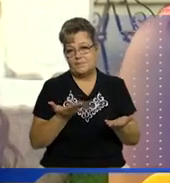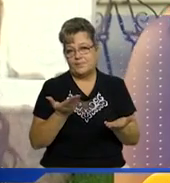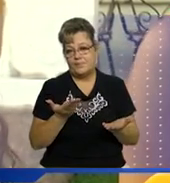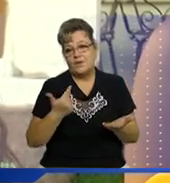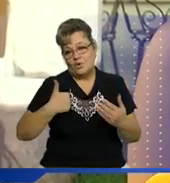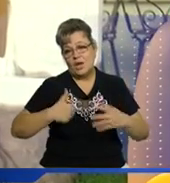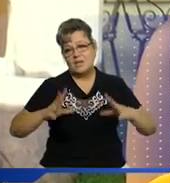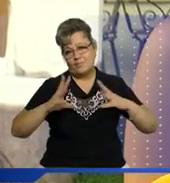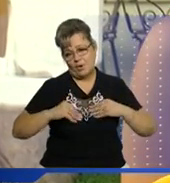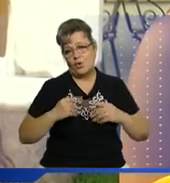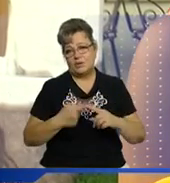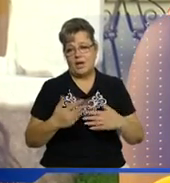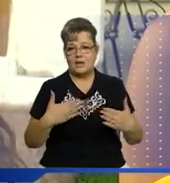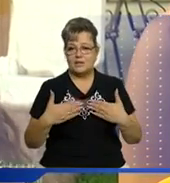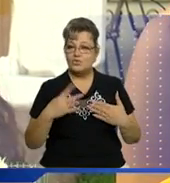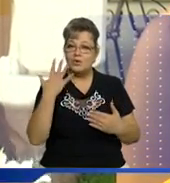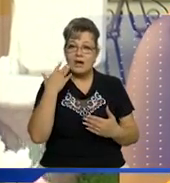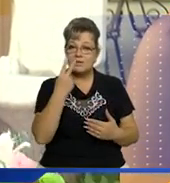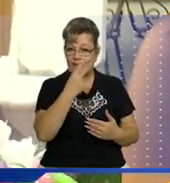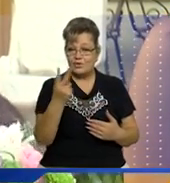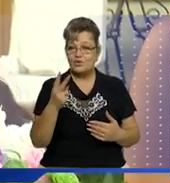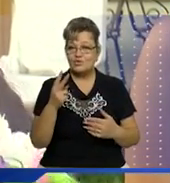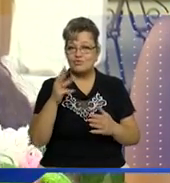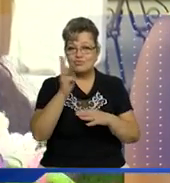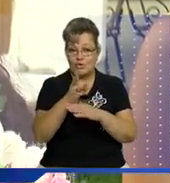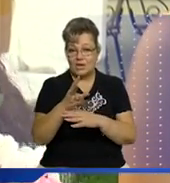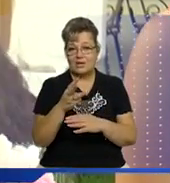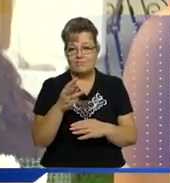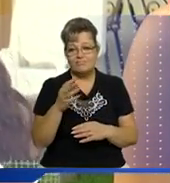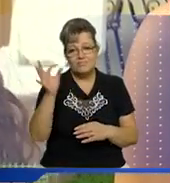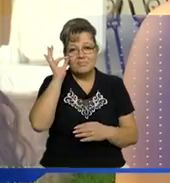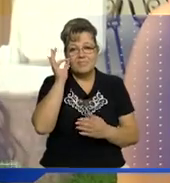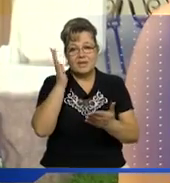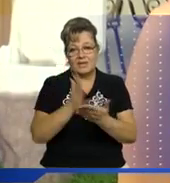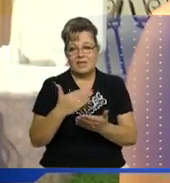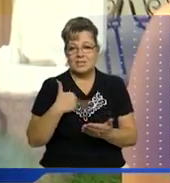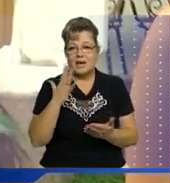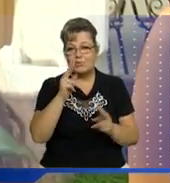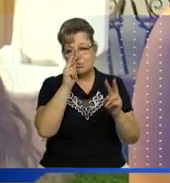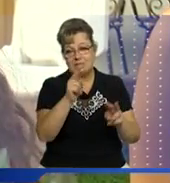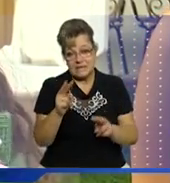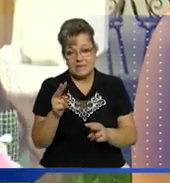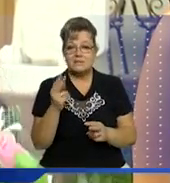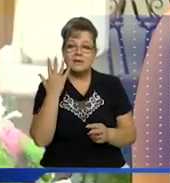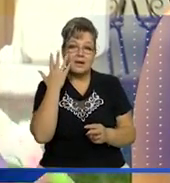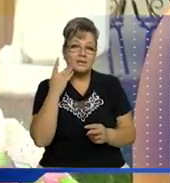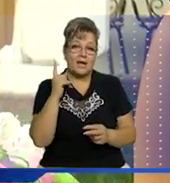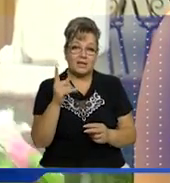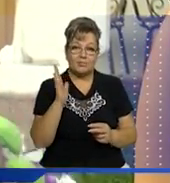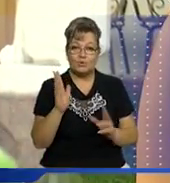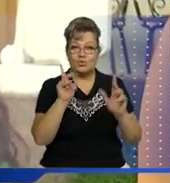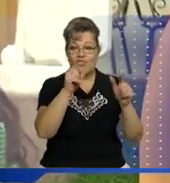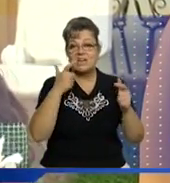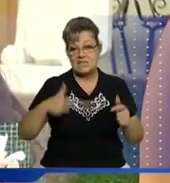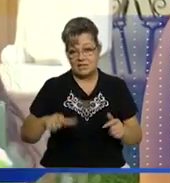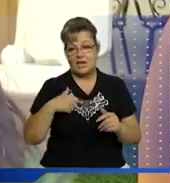наверное, как бы я уже спокойно отношусь, но когда вижу ролики девчонок, ностальгия есть. Естественно, буду следить, и когда буду, они будут приезжать в Краснодар,